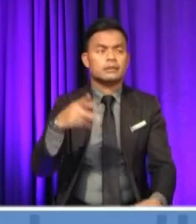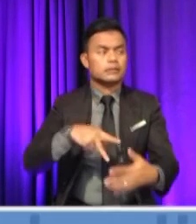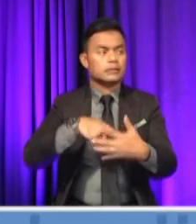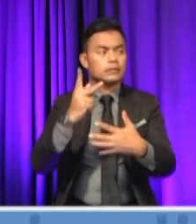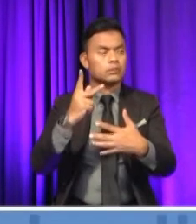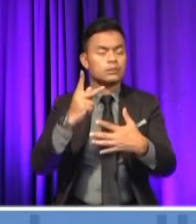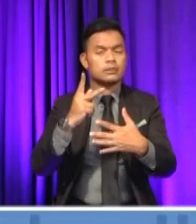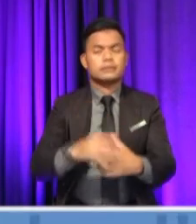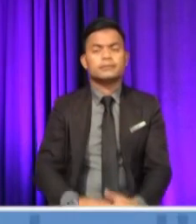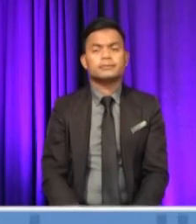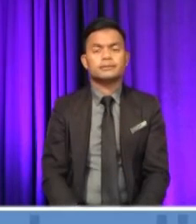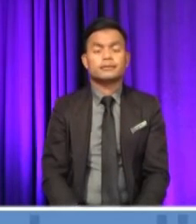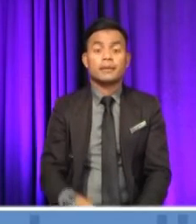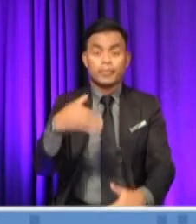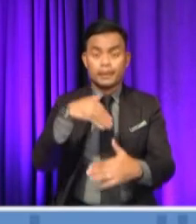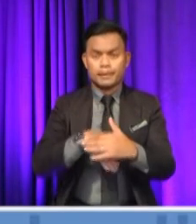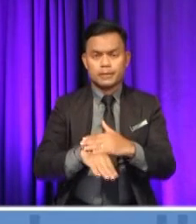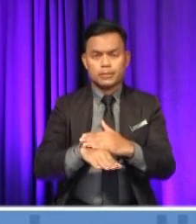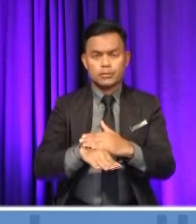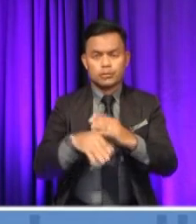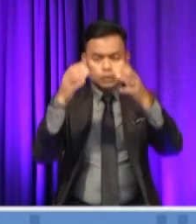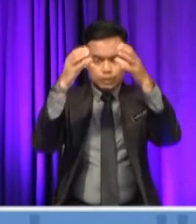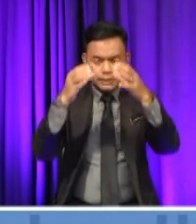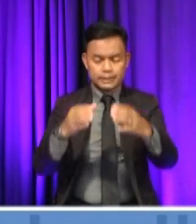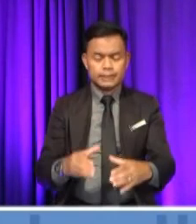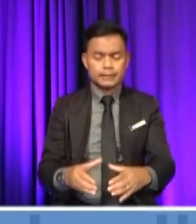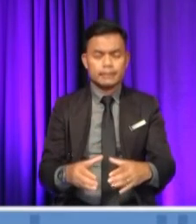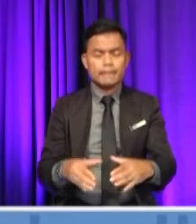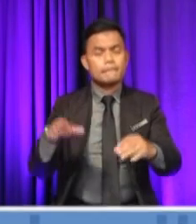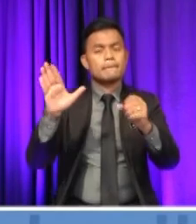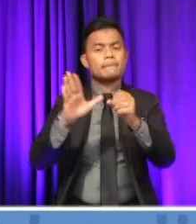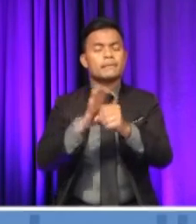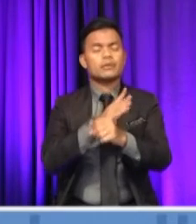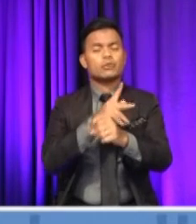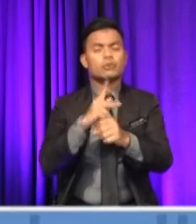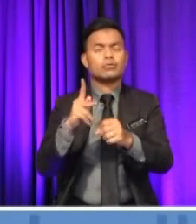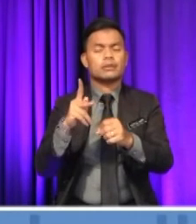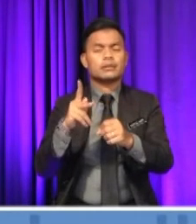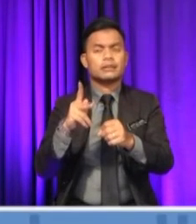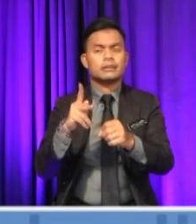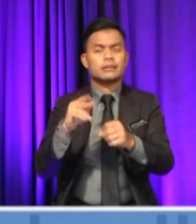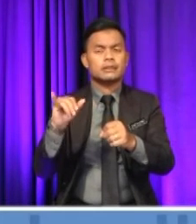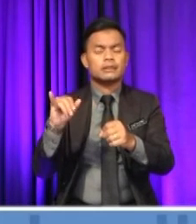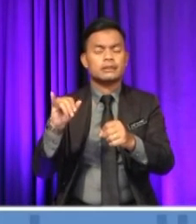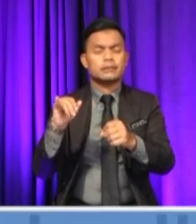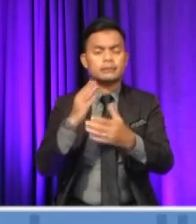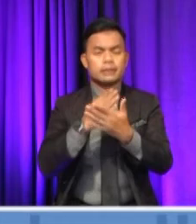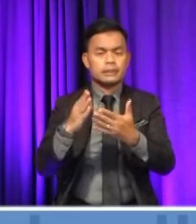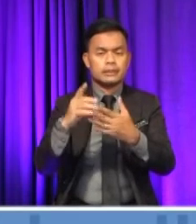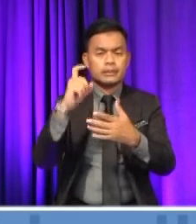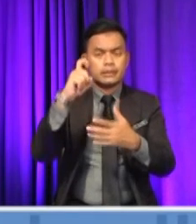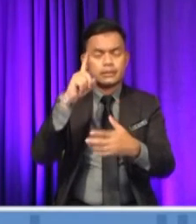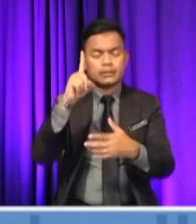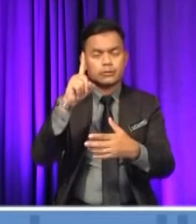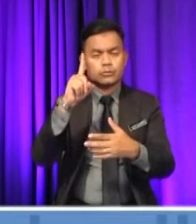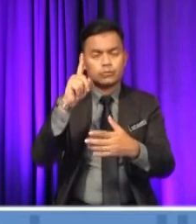injak kawalan berarah, dia masuk pada silinder. Dia memenuhi bahagian X1. Bila bahagian X1 dah penuh, dia akan tolak